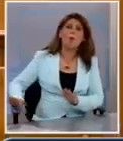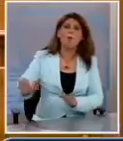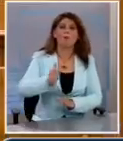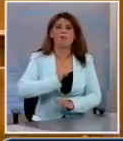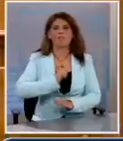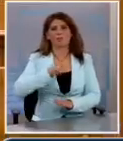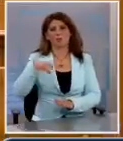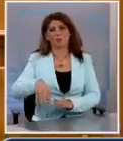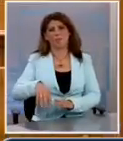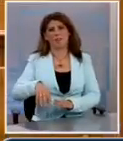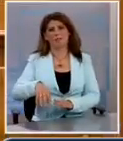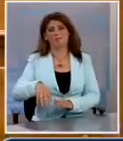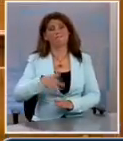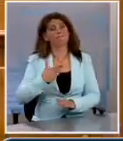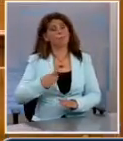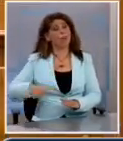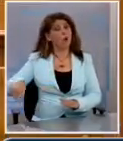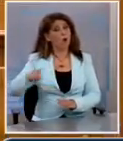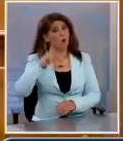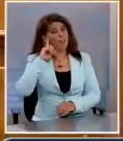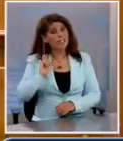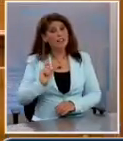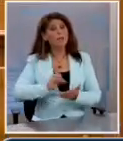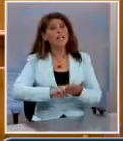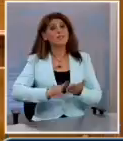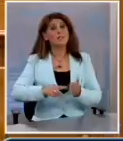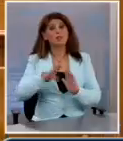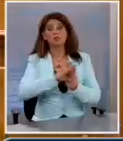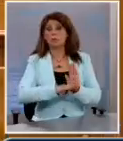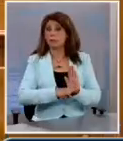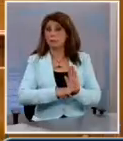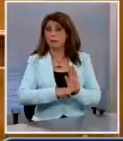τομέα. Και όλοι ξέρουμε ότι